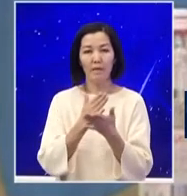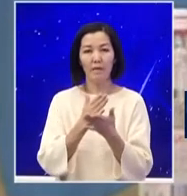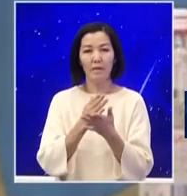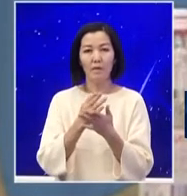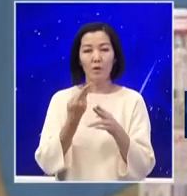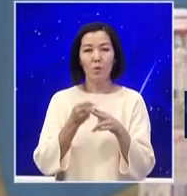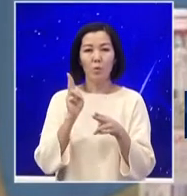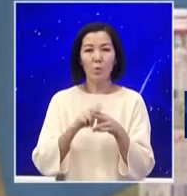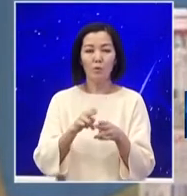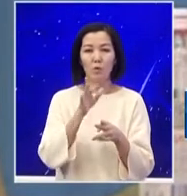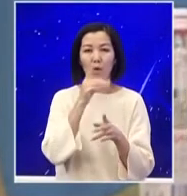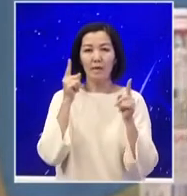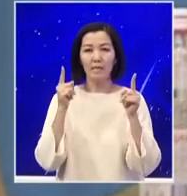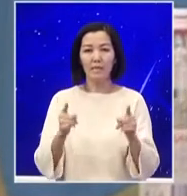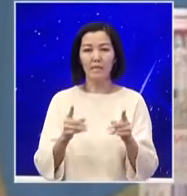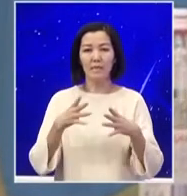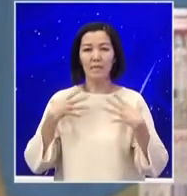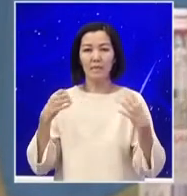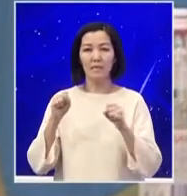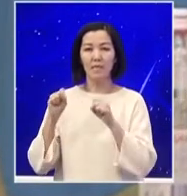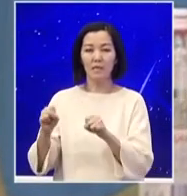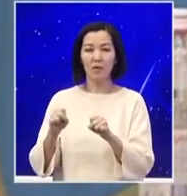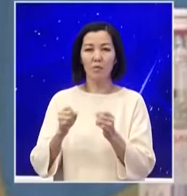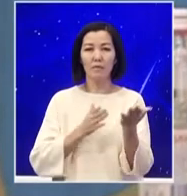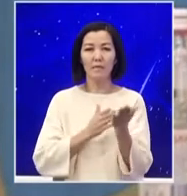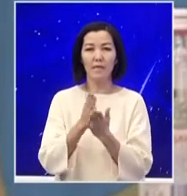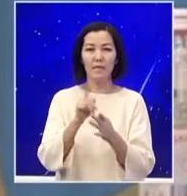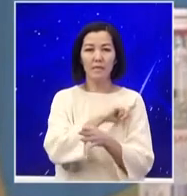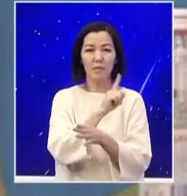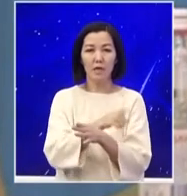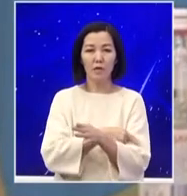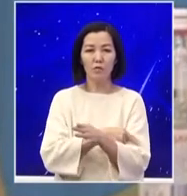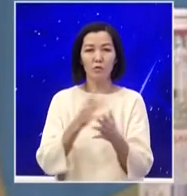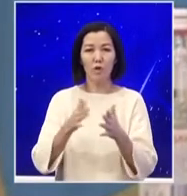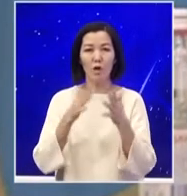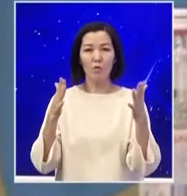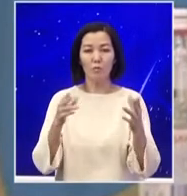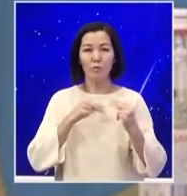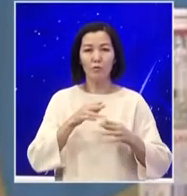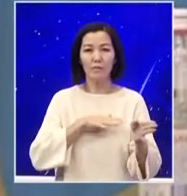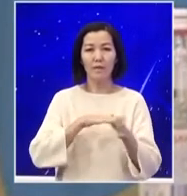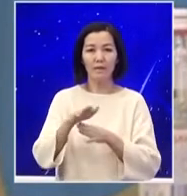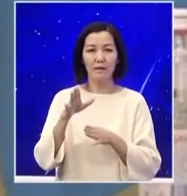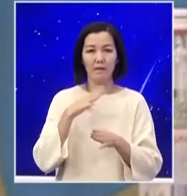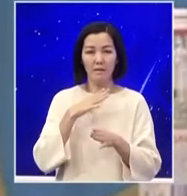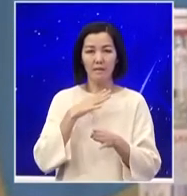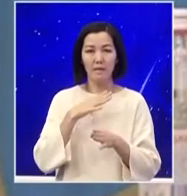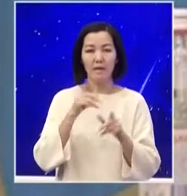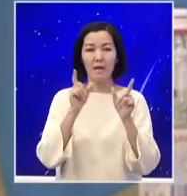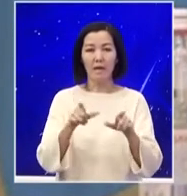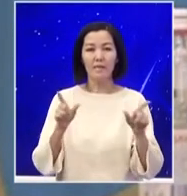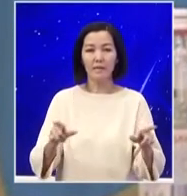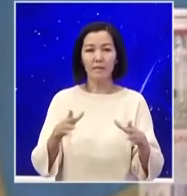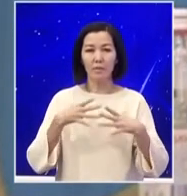Осы кезеңде денсаулық сақтау саласын нығайту үшін ауқымды жұмыс атқарылды. Азаматтардың өмірі